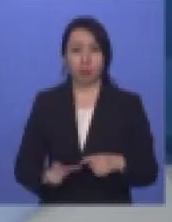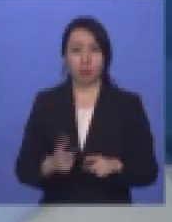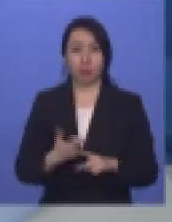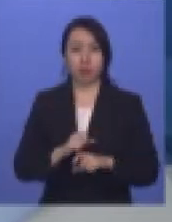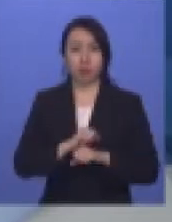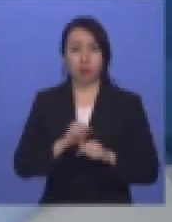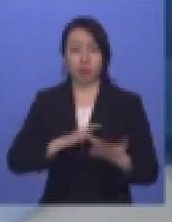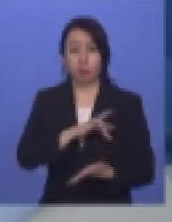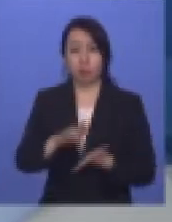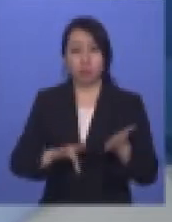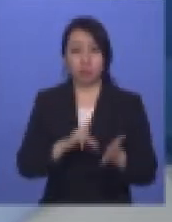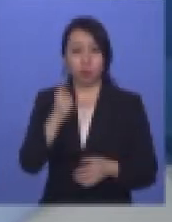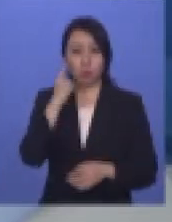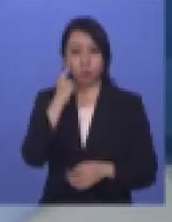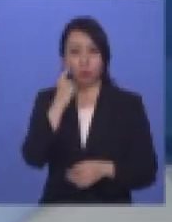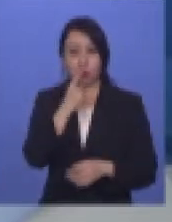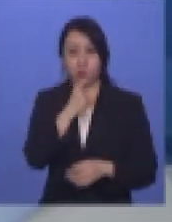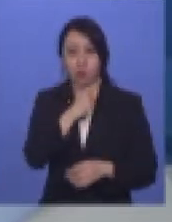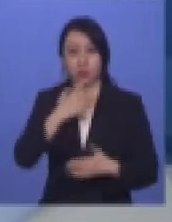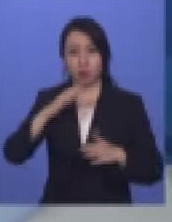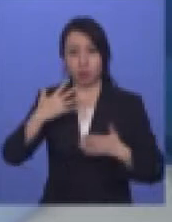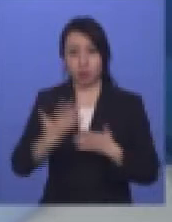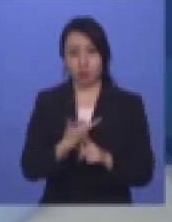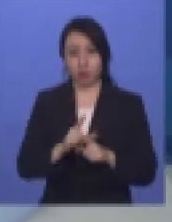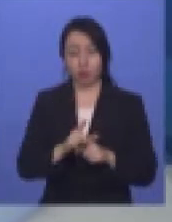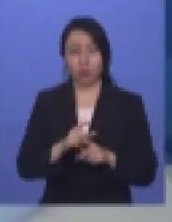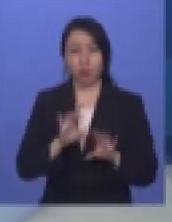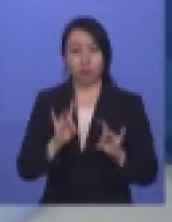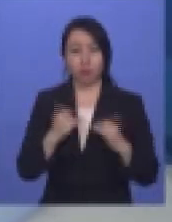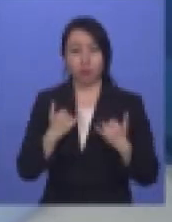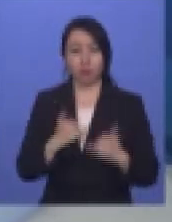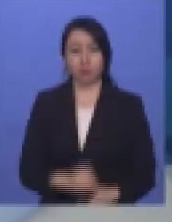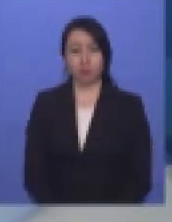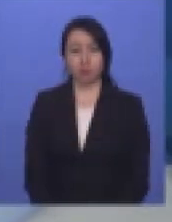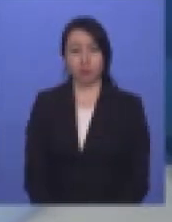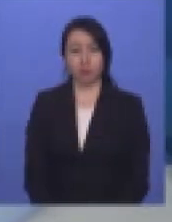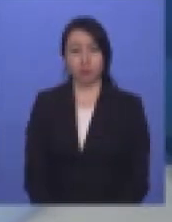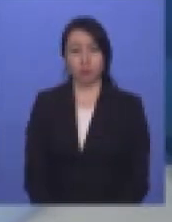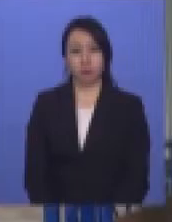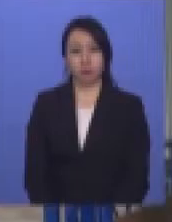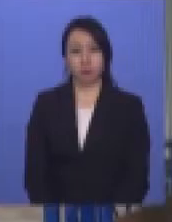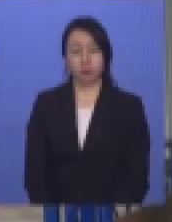клиента. Как знаменитому центру глаза удалось завоевать данную репутацию, расскажет наш корреспондент.